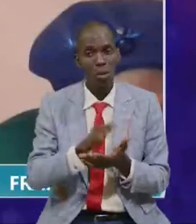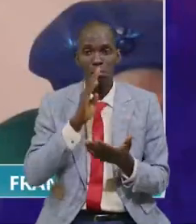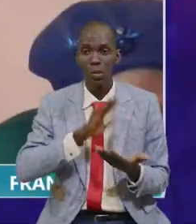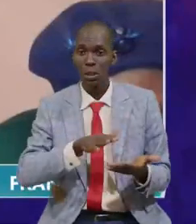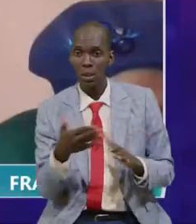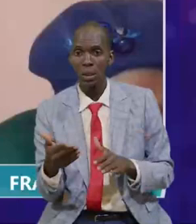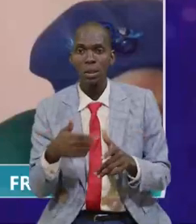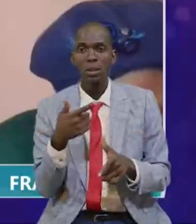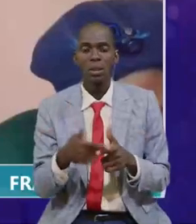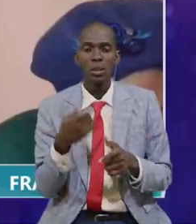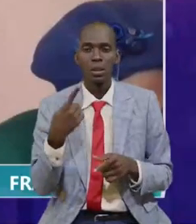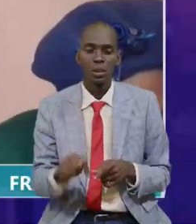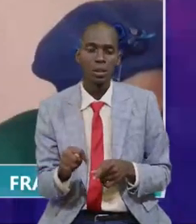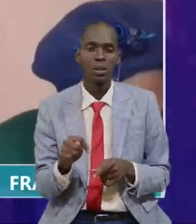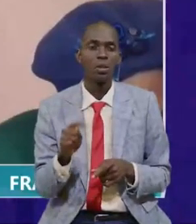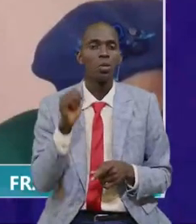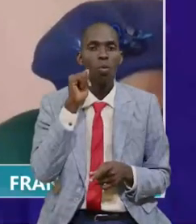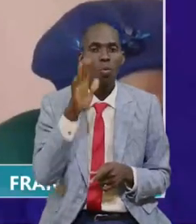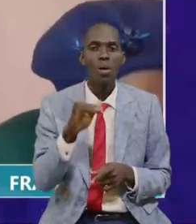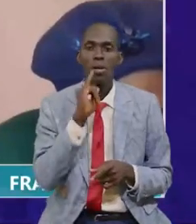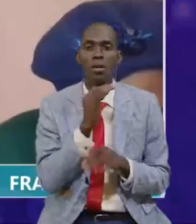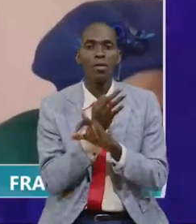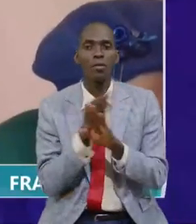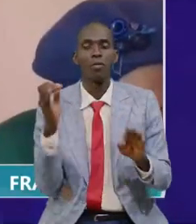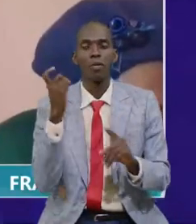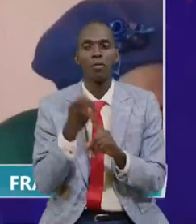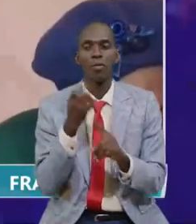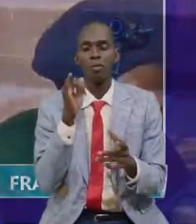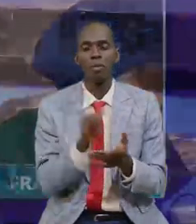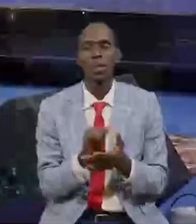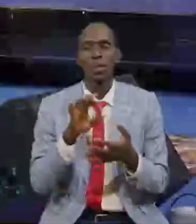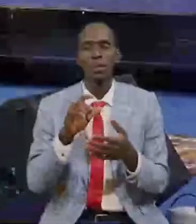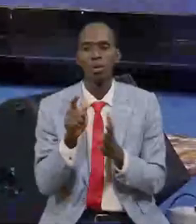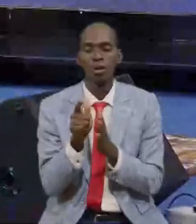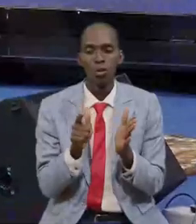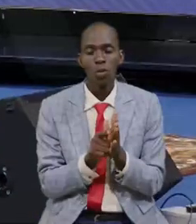mais si le mari meurt, elle est dégagée de la loi qui la liait à son mari.